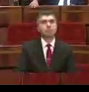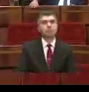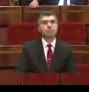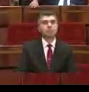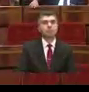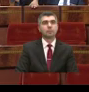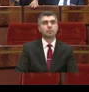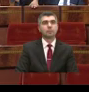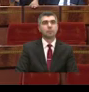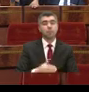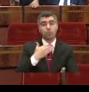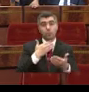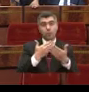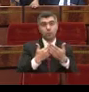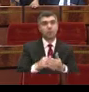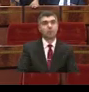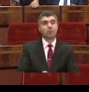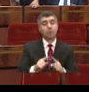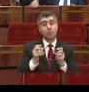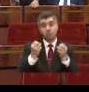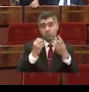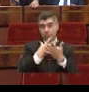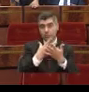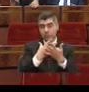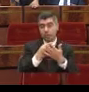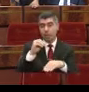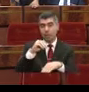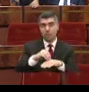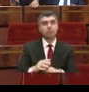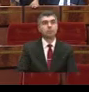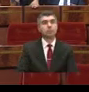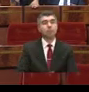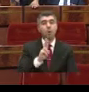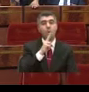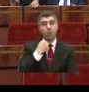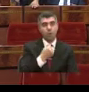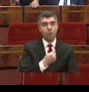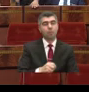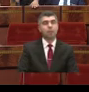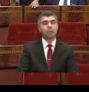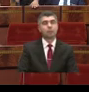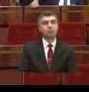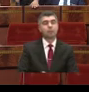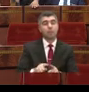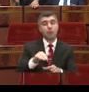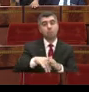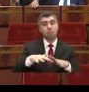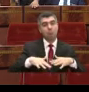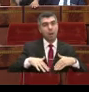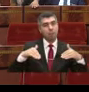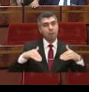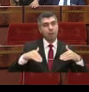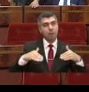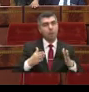شكرا سيد الرئيس. أنا أتفاجأ مرة أخرى أن الحكومة في واد والبرلمان في